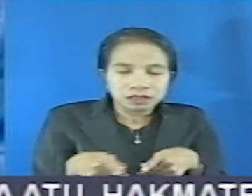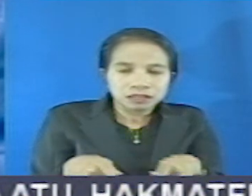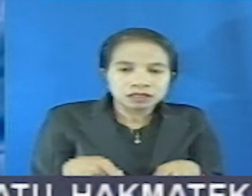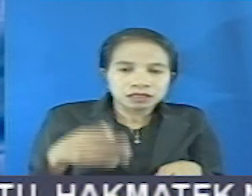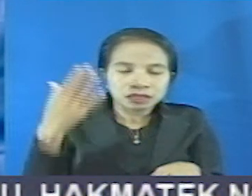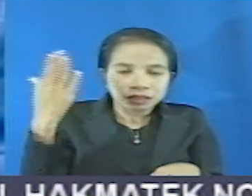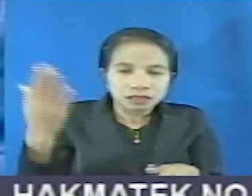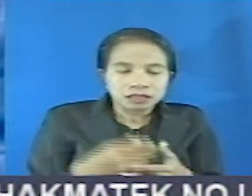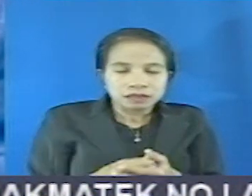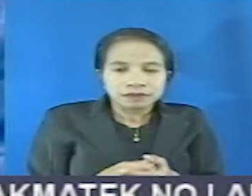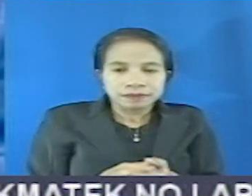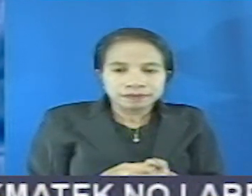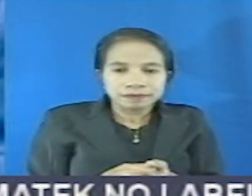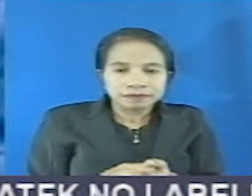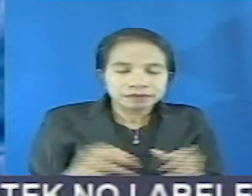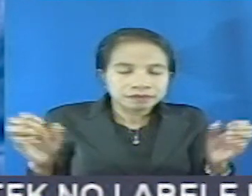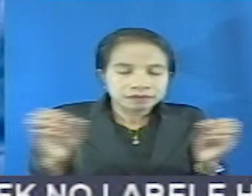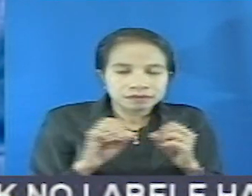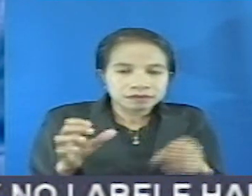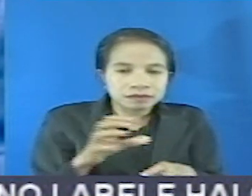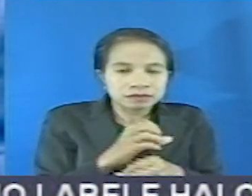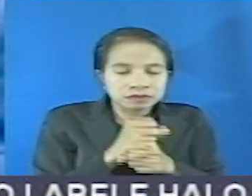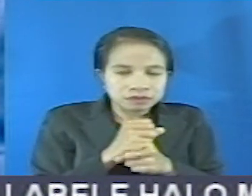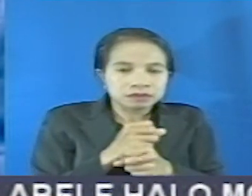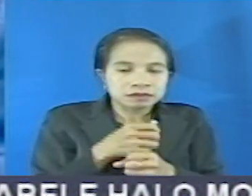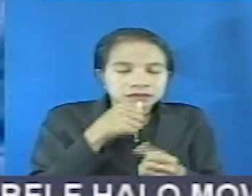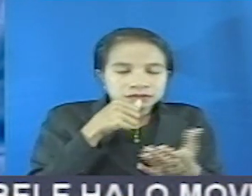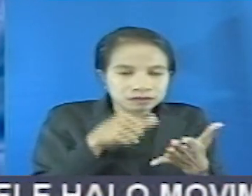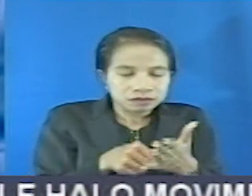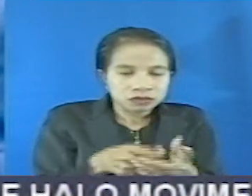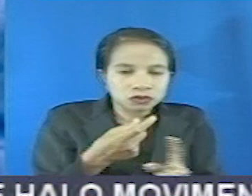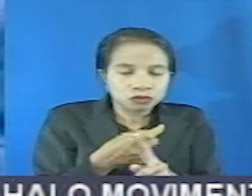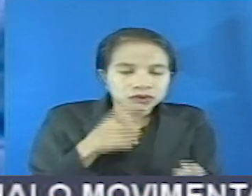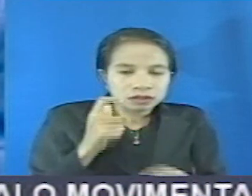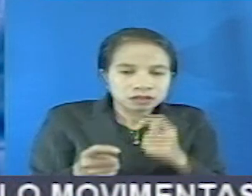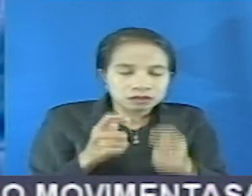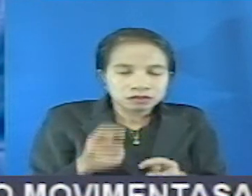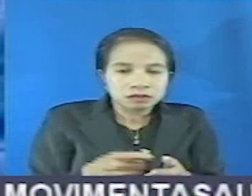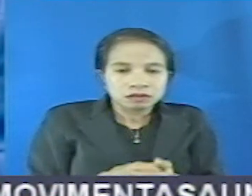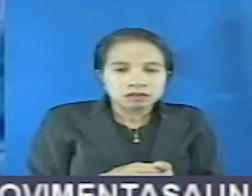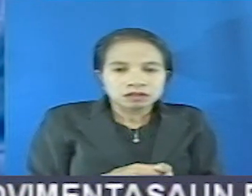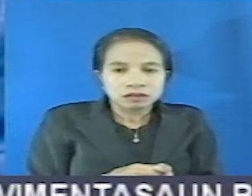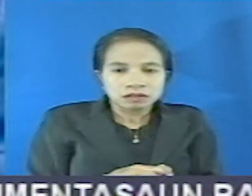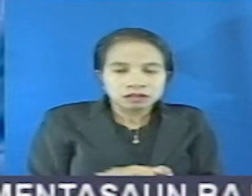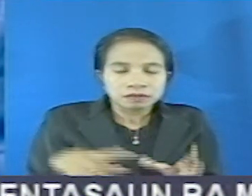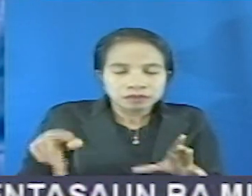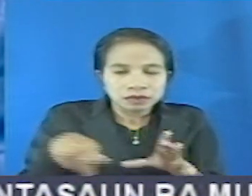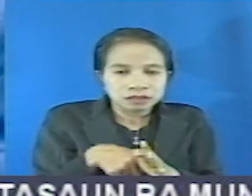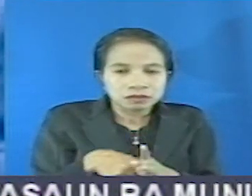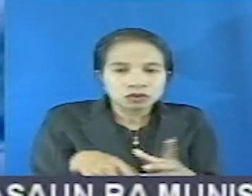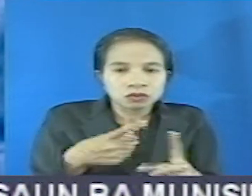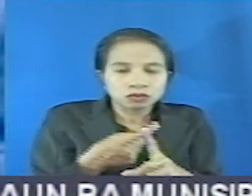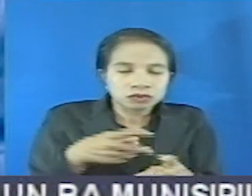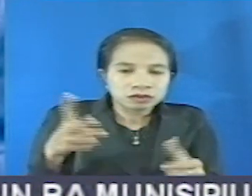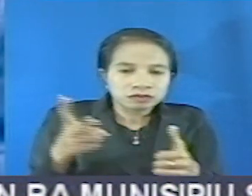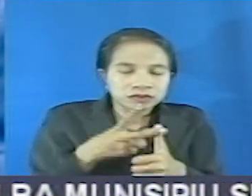maka lahetan Mandadu Kapturasaun husi tribunal hodi ba kaptura Sidadaun nebe mak partisipamos husi vice